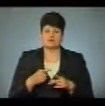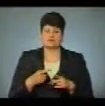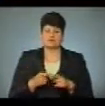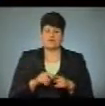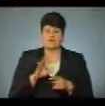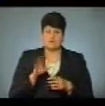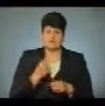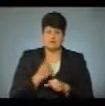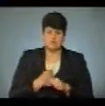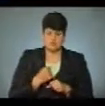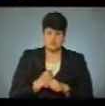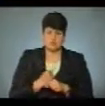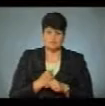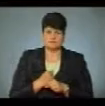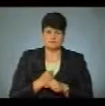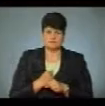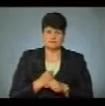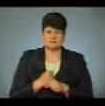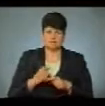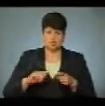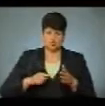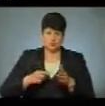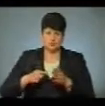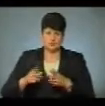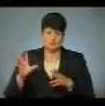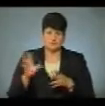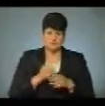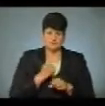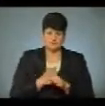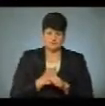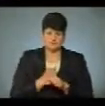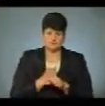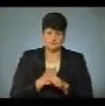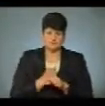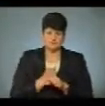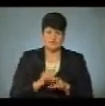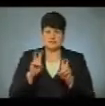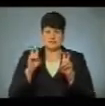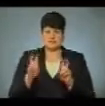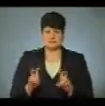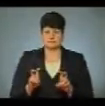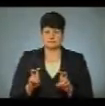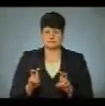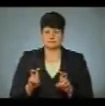і, от навіть шурупи все пробували, все. І от сідається.